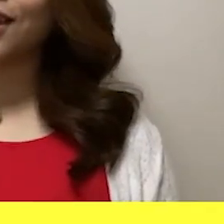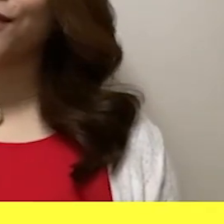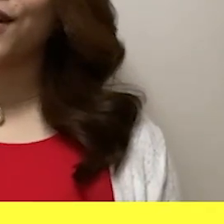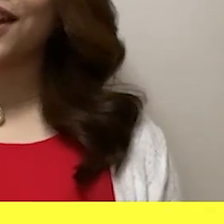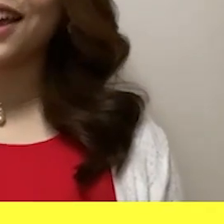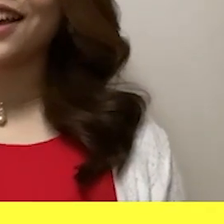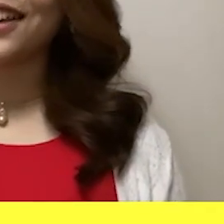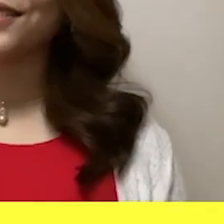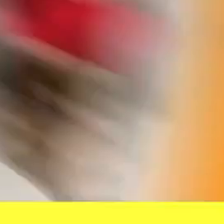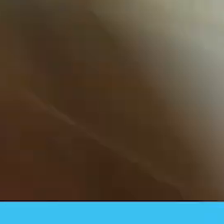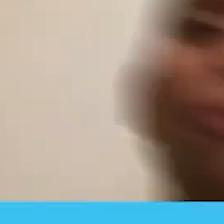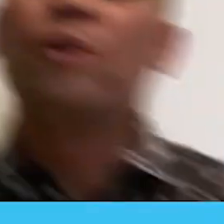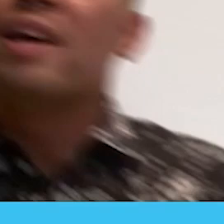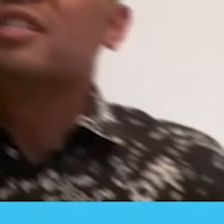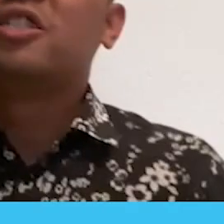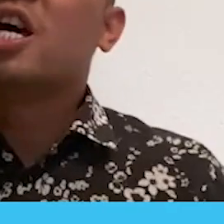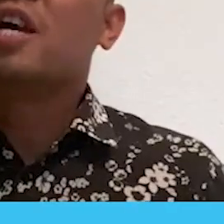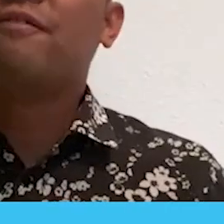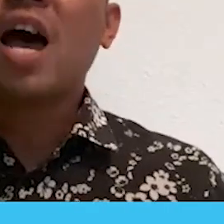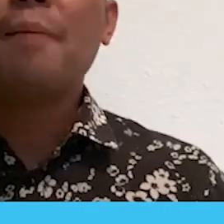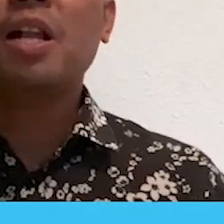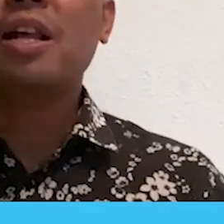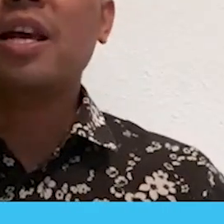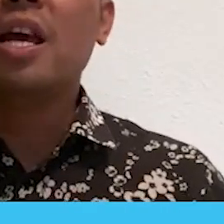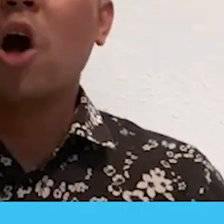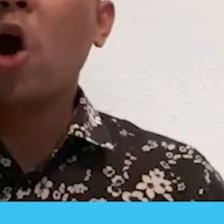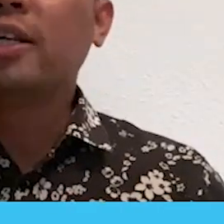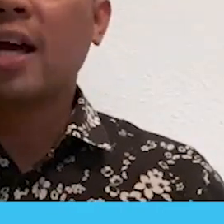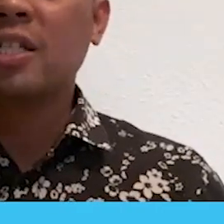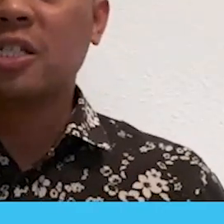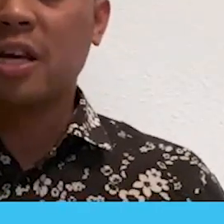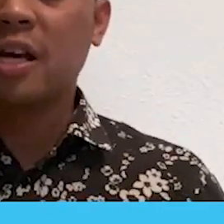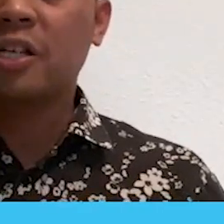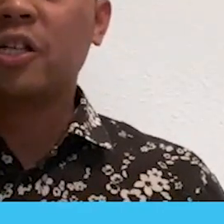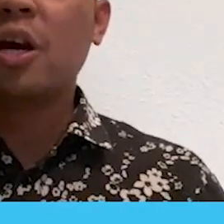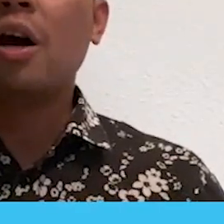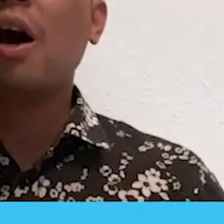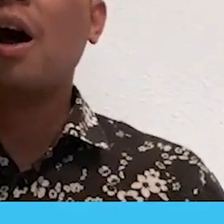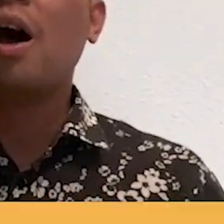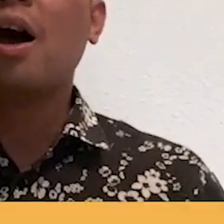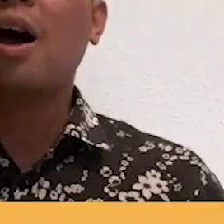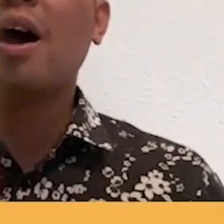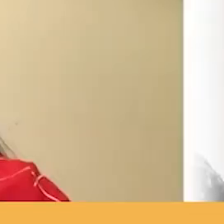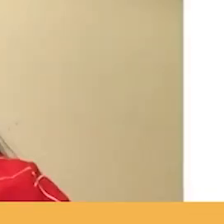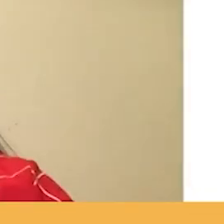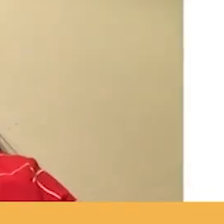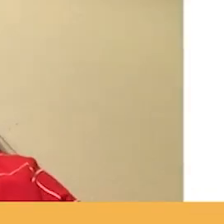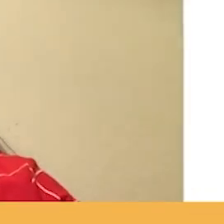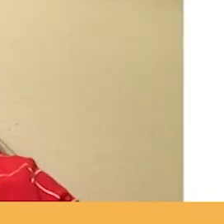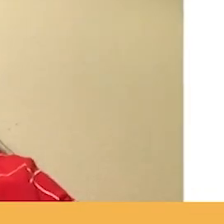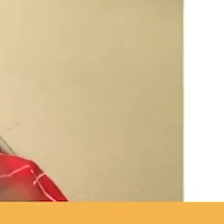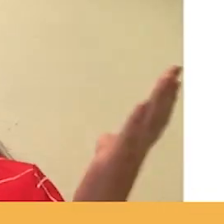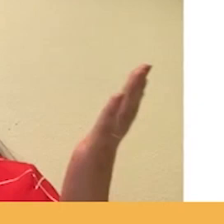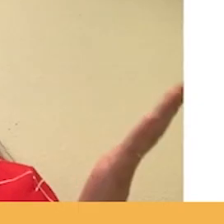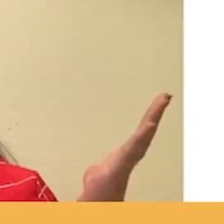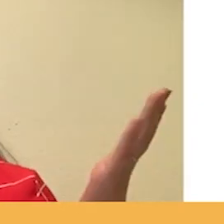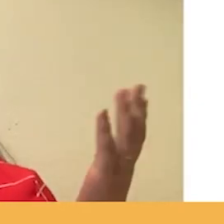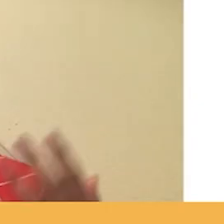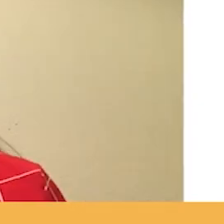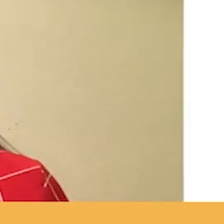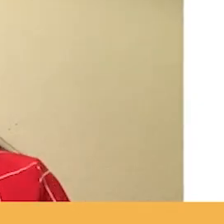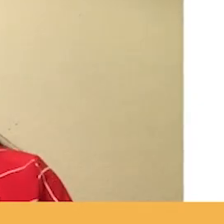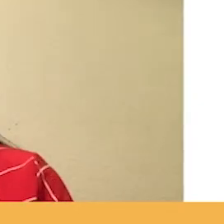see forever. Ang Christian Family Organization, we acted together, I